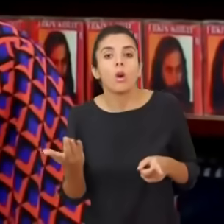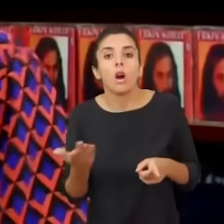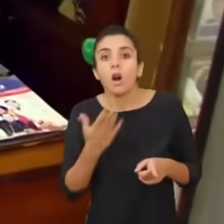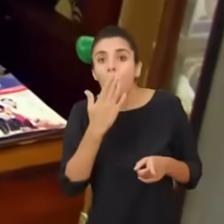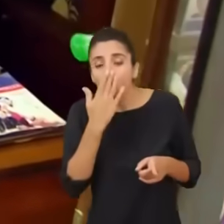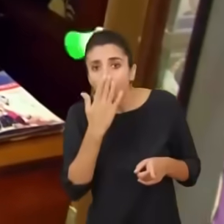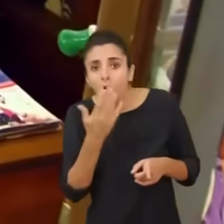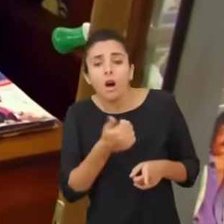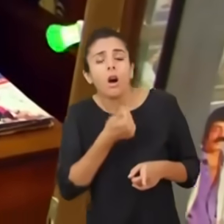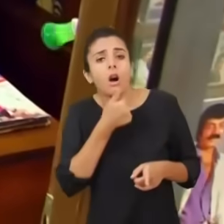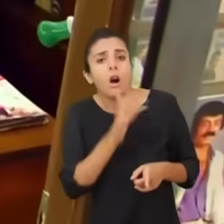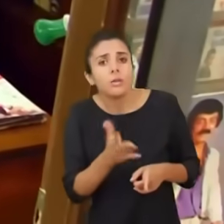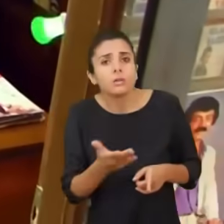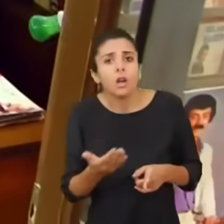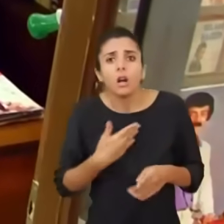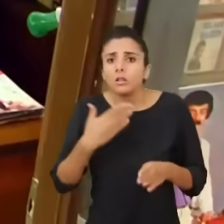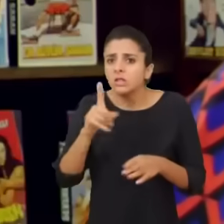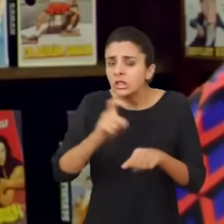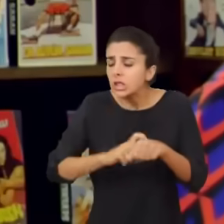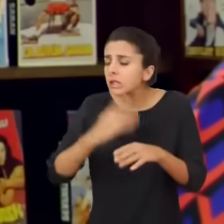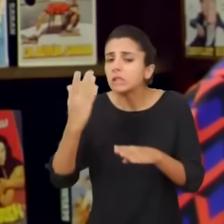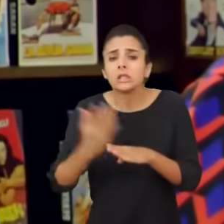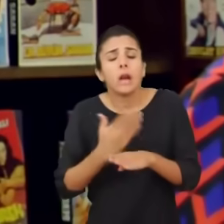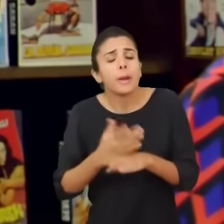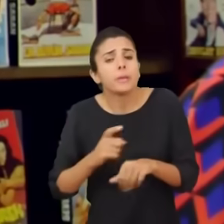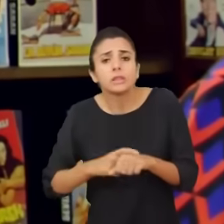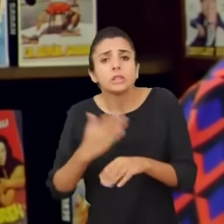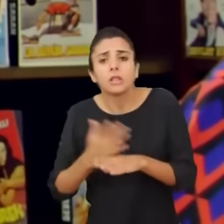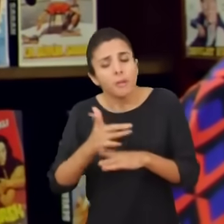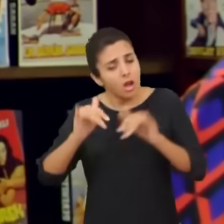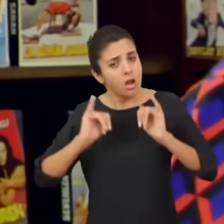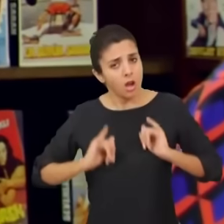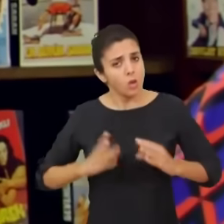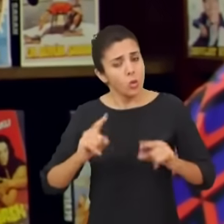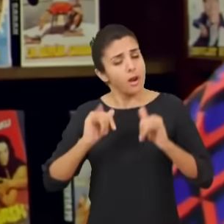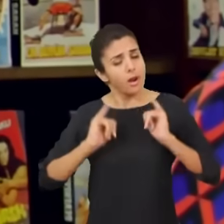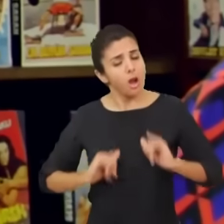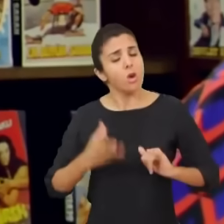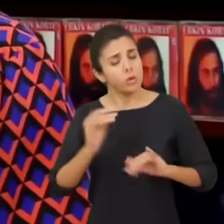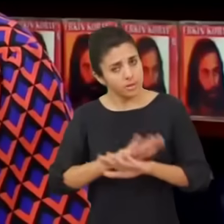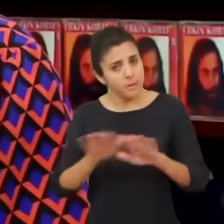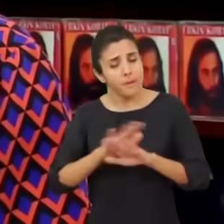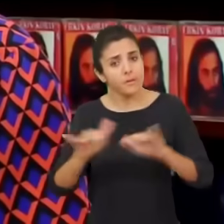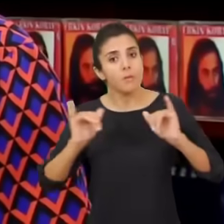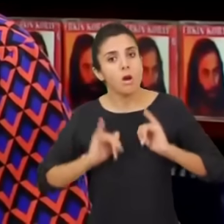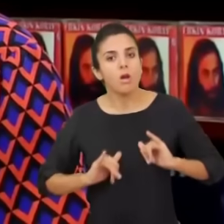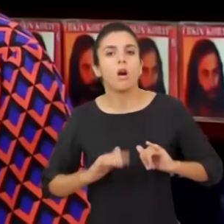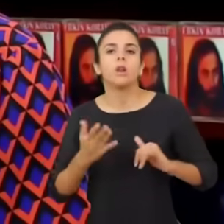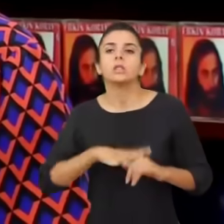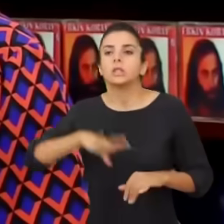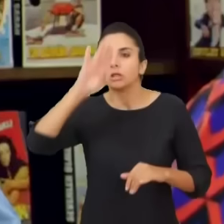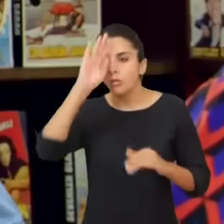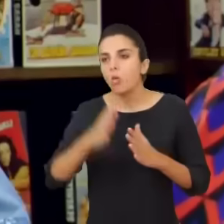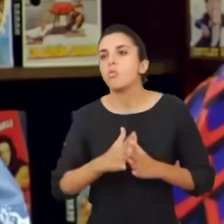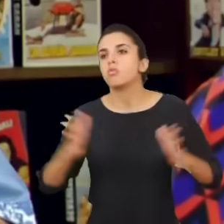abi Allah... Ya niye geriliyorsun ya Ergun abi? Bir rahat. Bir rahat, bir rahatla ya. Koskoca İstanbul